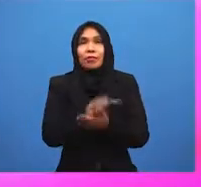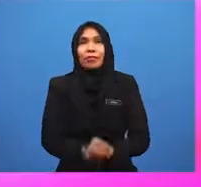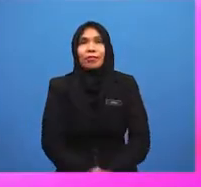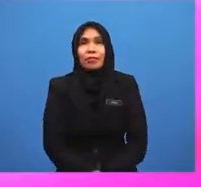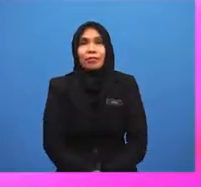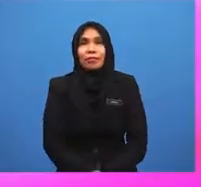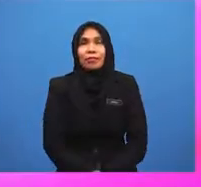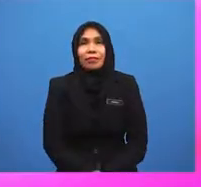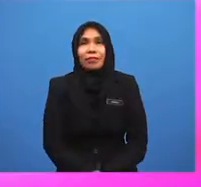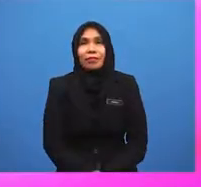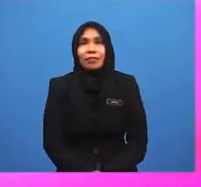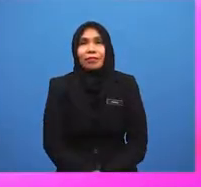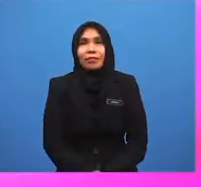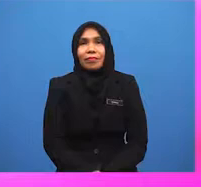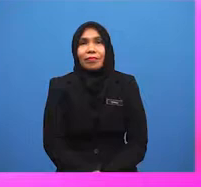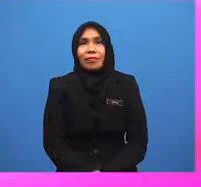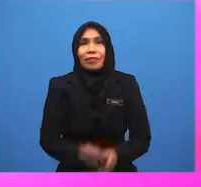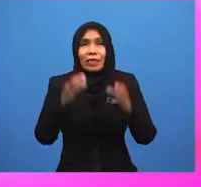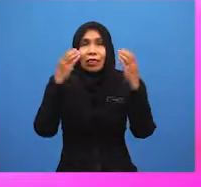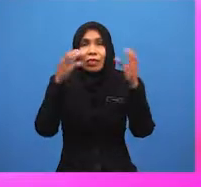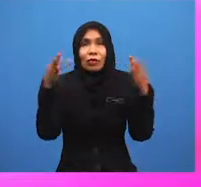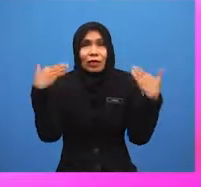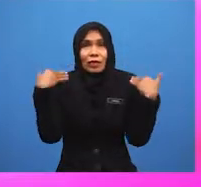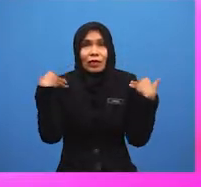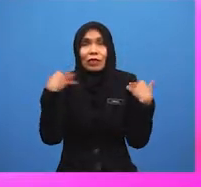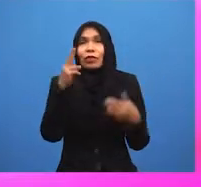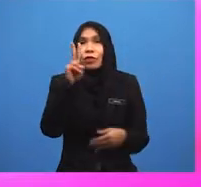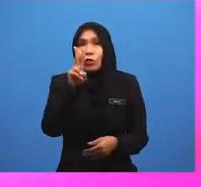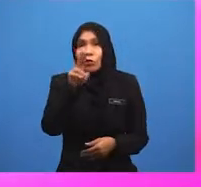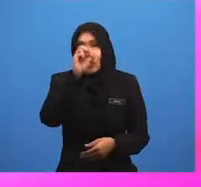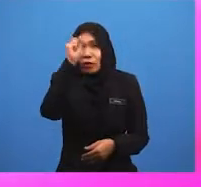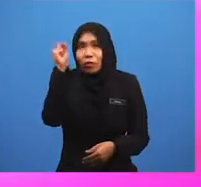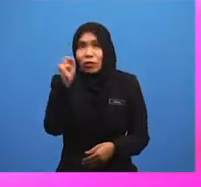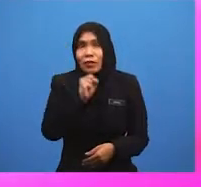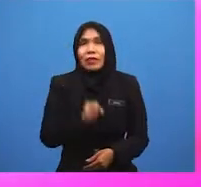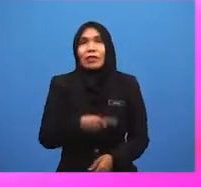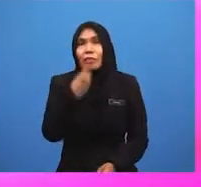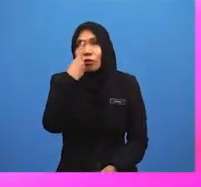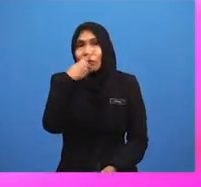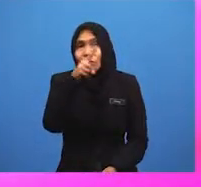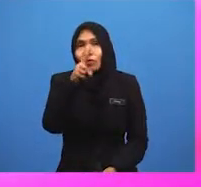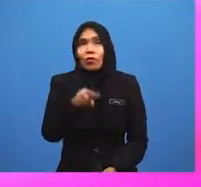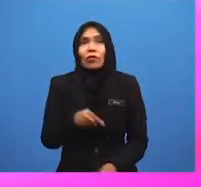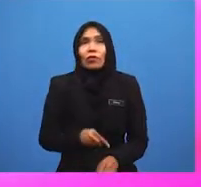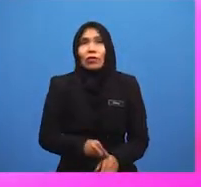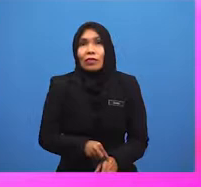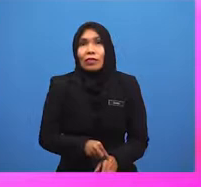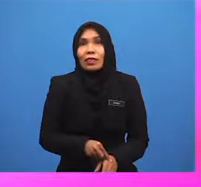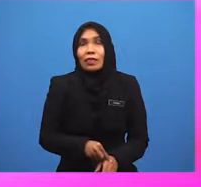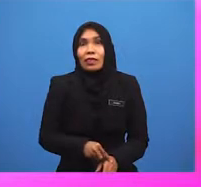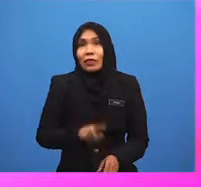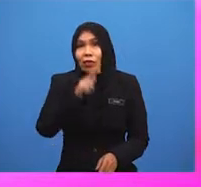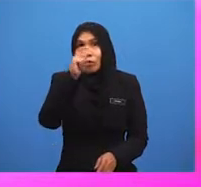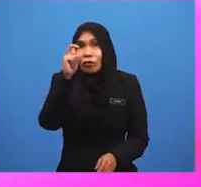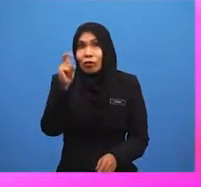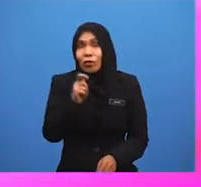Berdasarkan situasi ini, cikgu ada dua soalan untuk ditujukan kepada